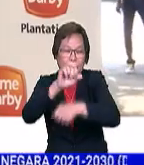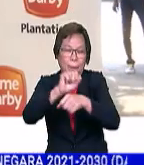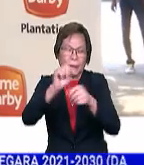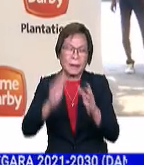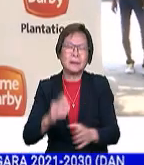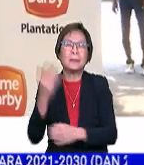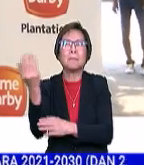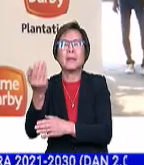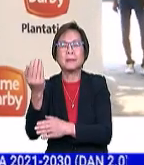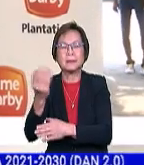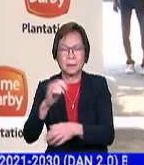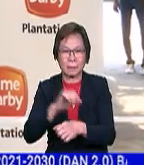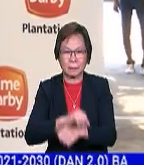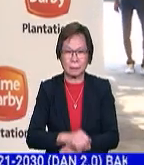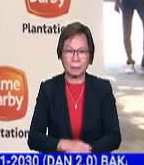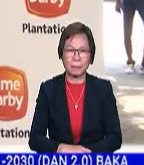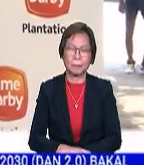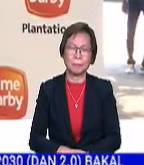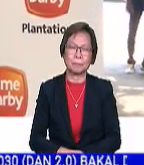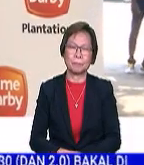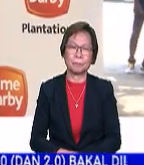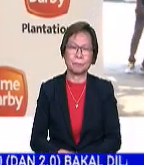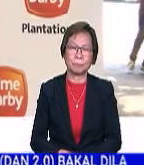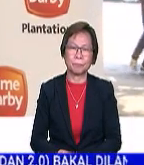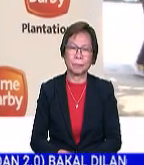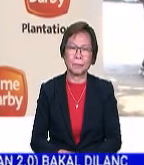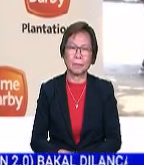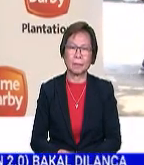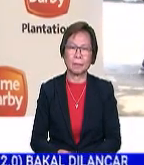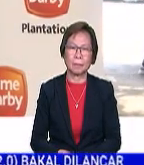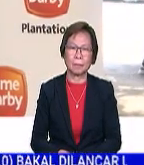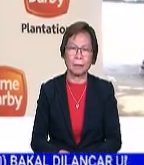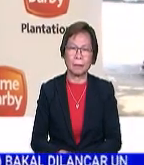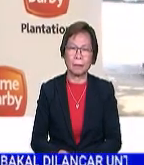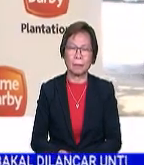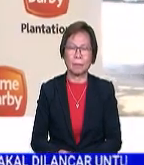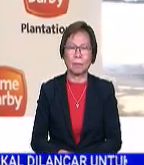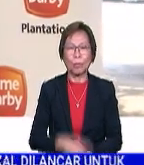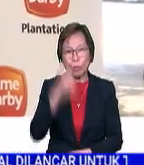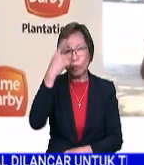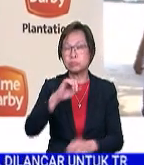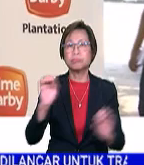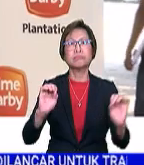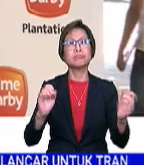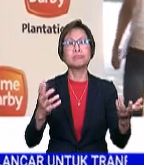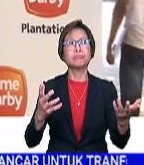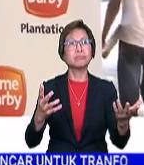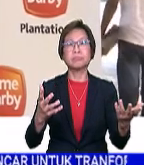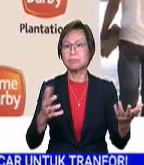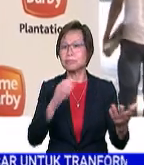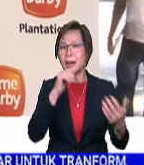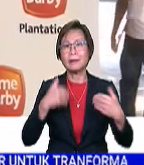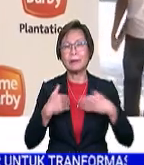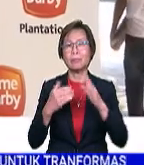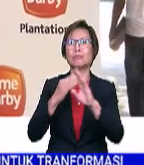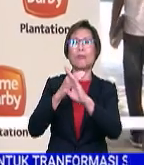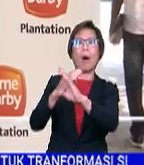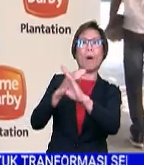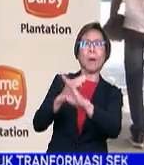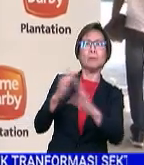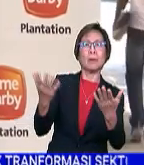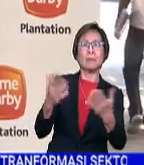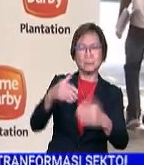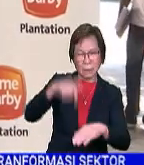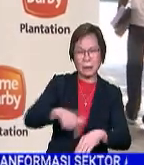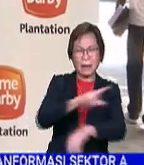ada halangan sepatutnya untuk rakyat-rakyat Malaysia yang berkemampuan. Sebab sekarang ni di ladang-ladang